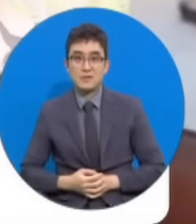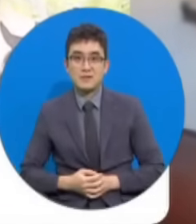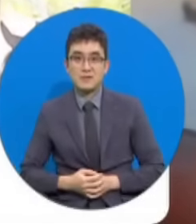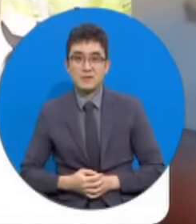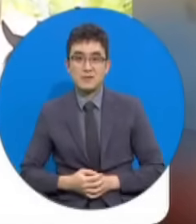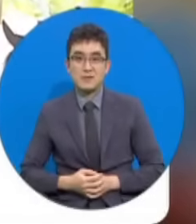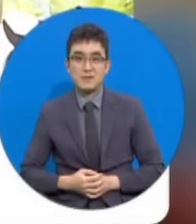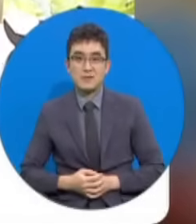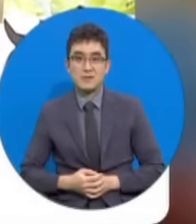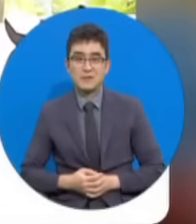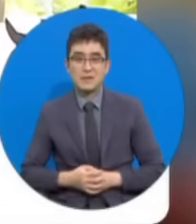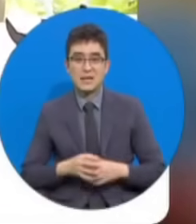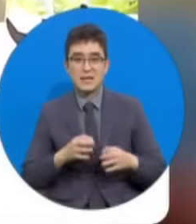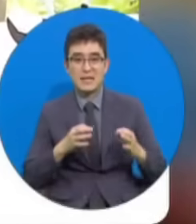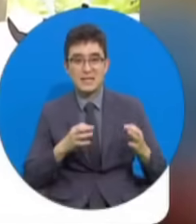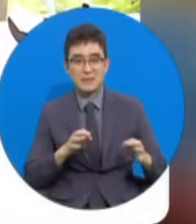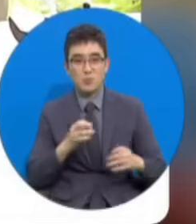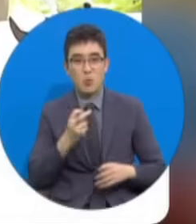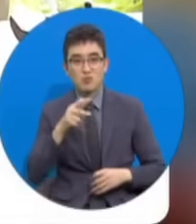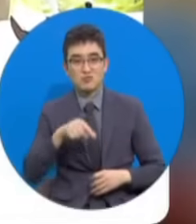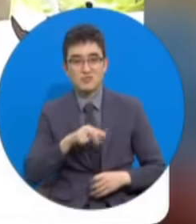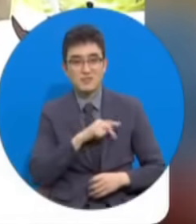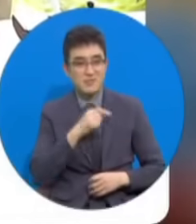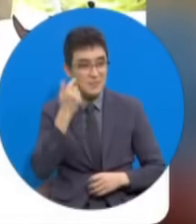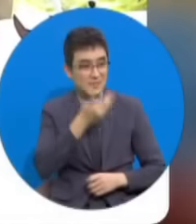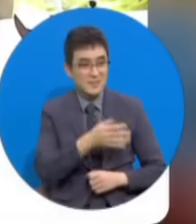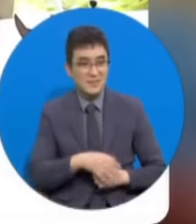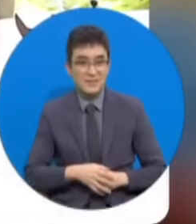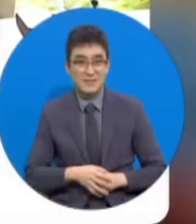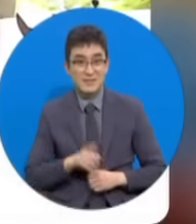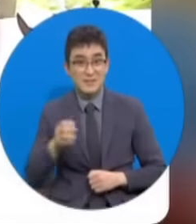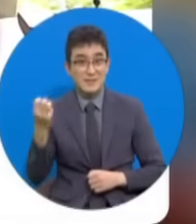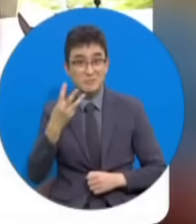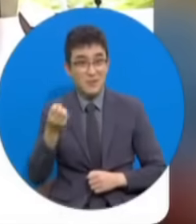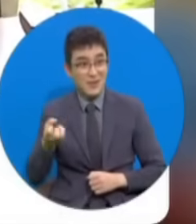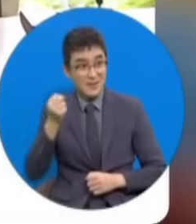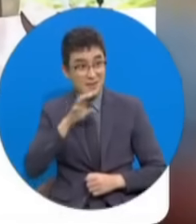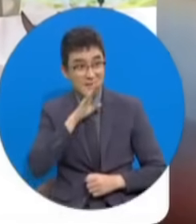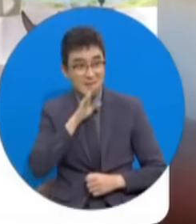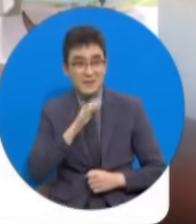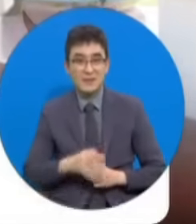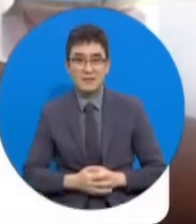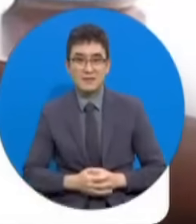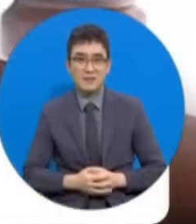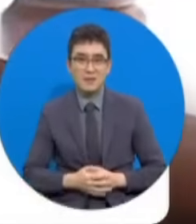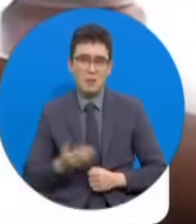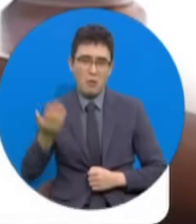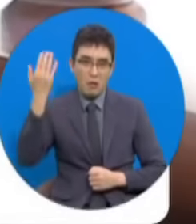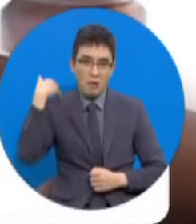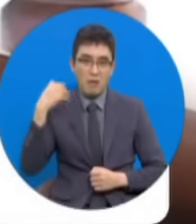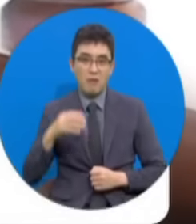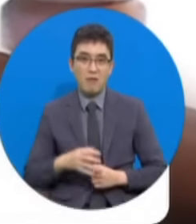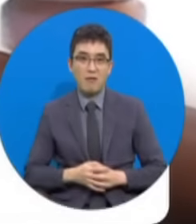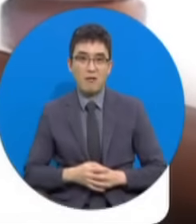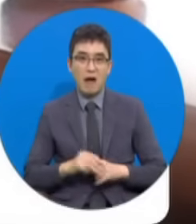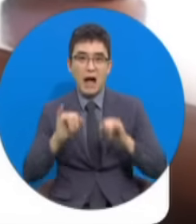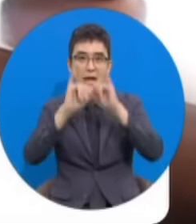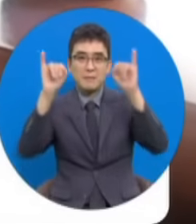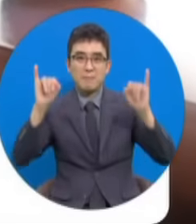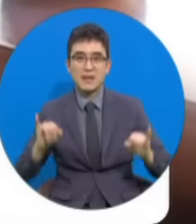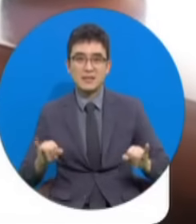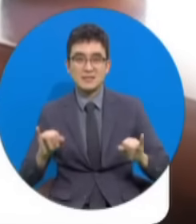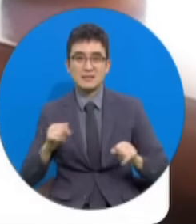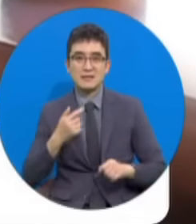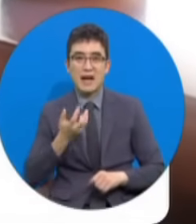김용주 의원님. 네. 삼성전자 거 아닙니까? 삼성전자 끌 수도 있죠. 예. 과거에 보니까 아이패드도 갖고 있었고. 아이패드도 써요?